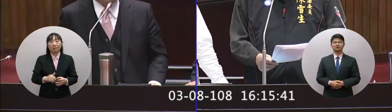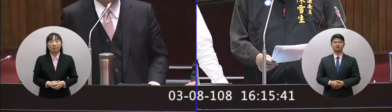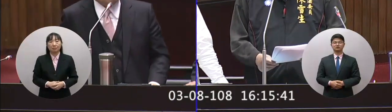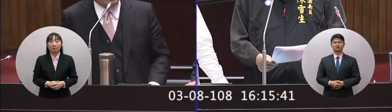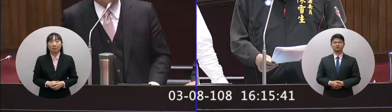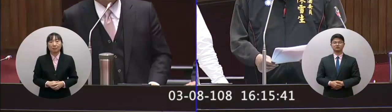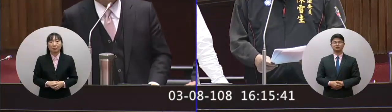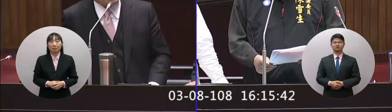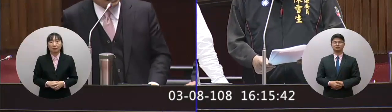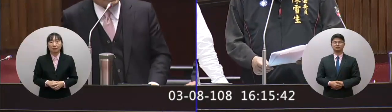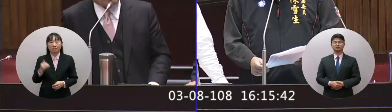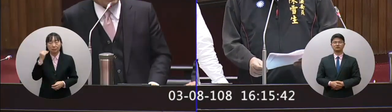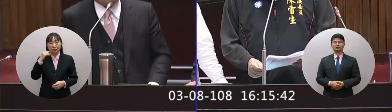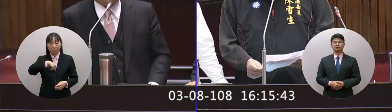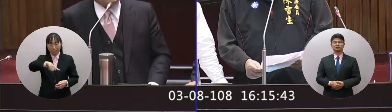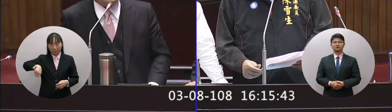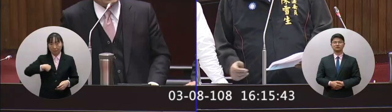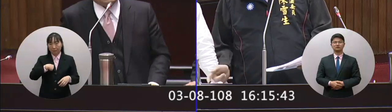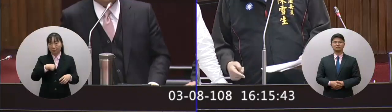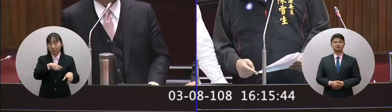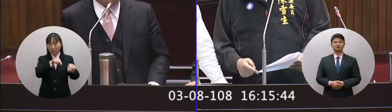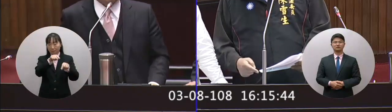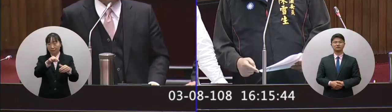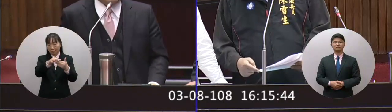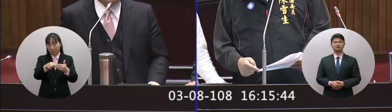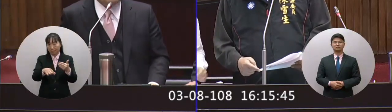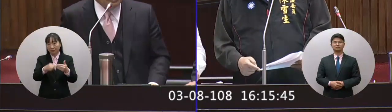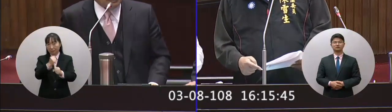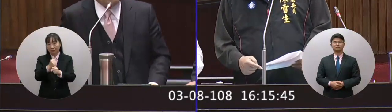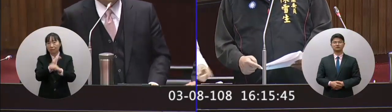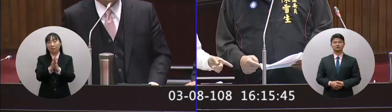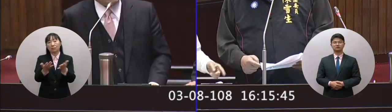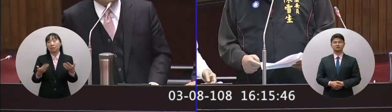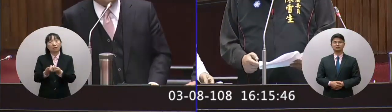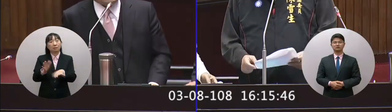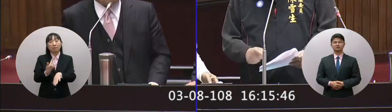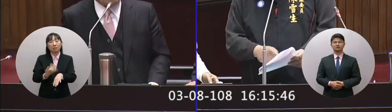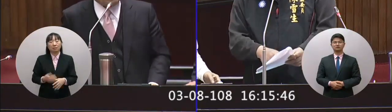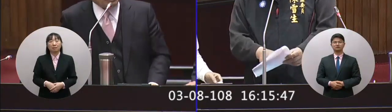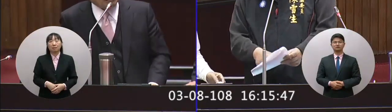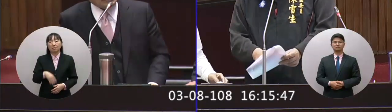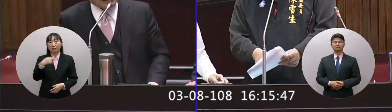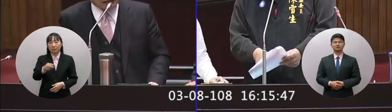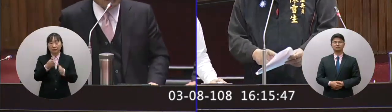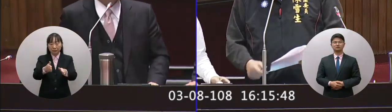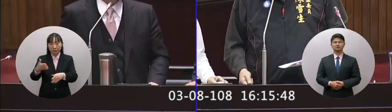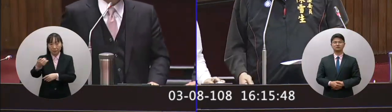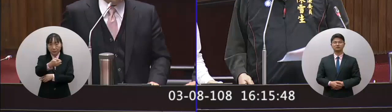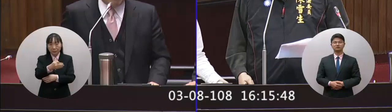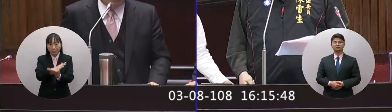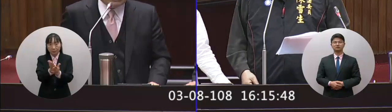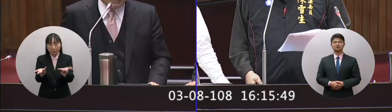只要我们依照相关规定进行都不反对。另外对于相关渔业发展